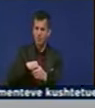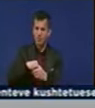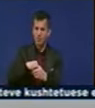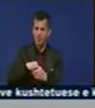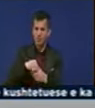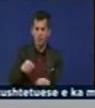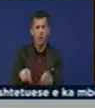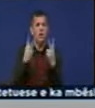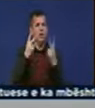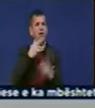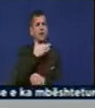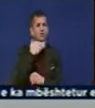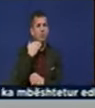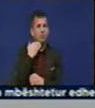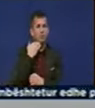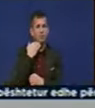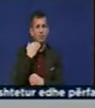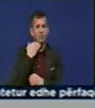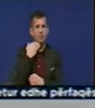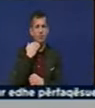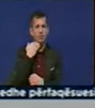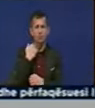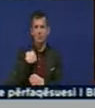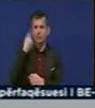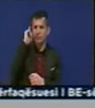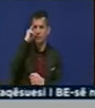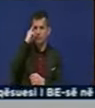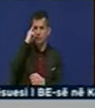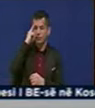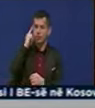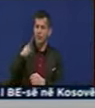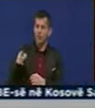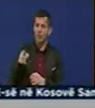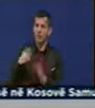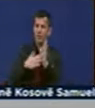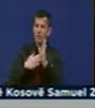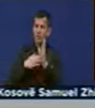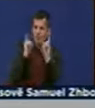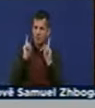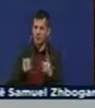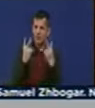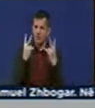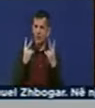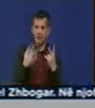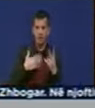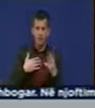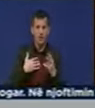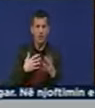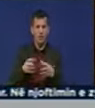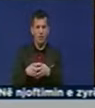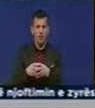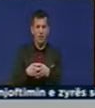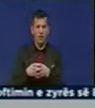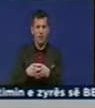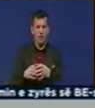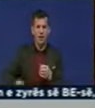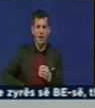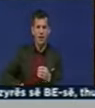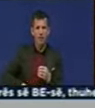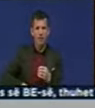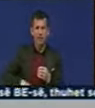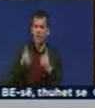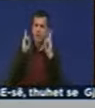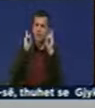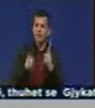një faktor i rëndësishëm, e dashur Monika, mendoj edhe dashur Melinda. Prandaj ne si Aliancë e Grave kemi insistuar